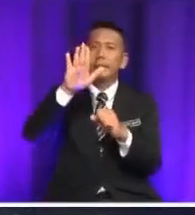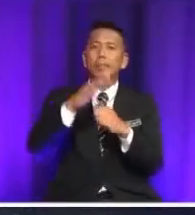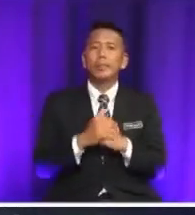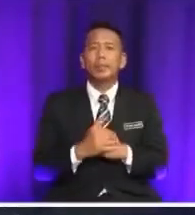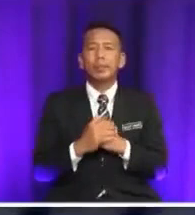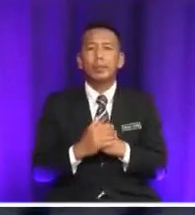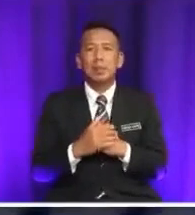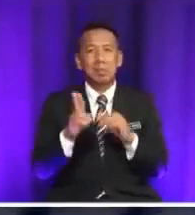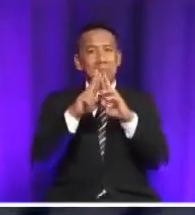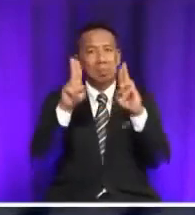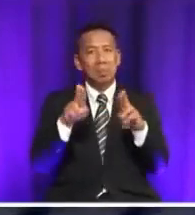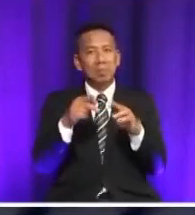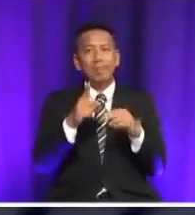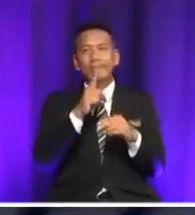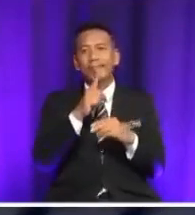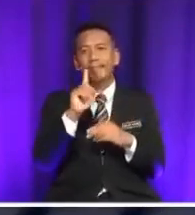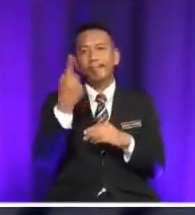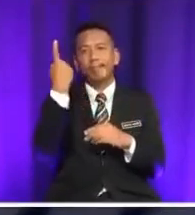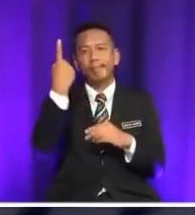jadinya oke